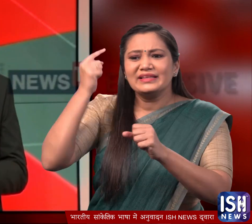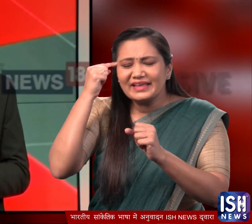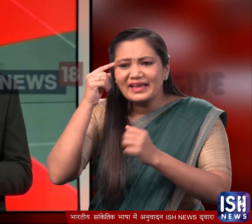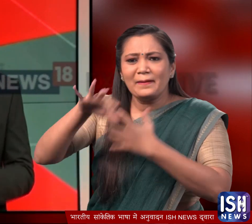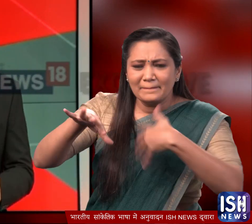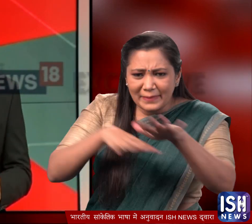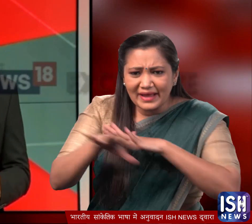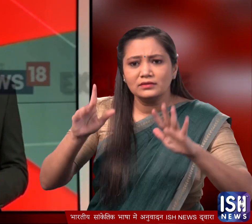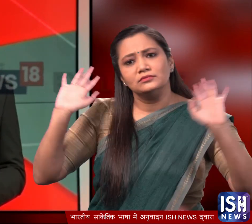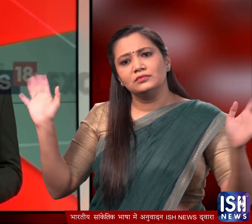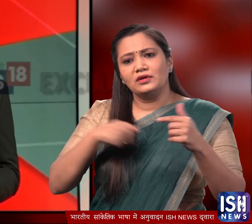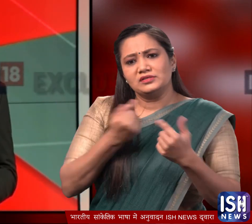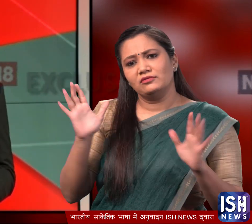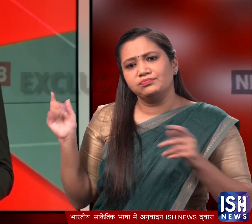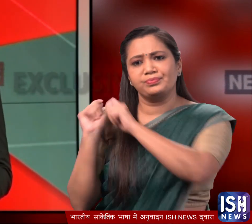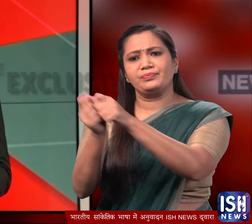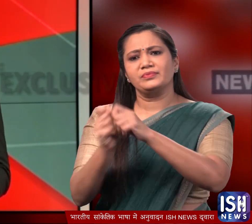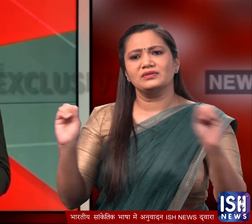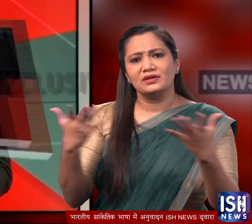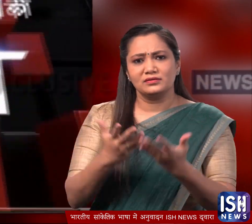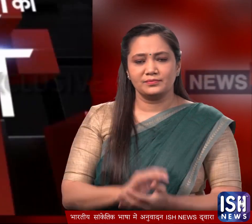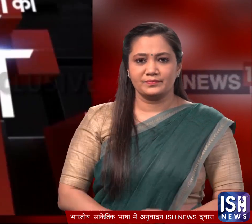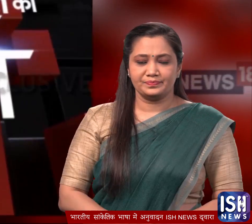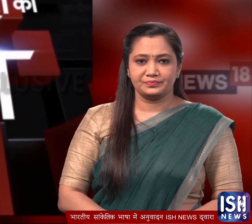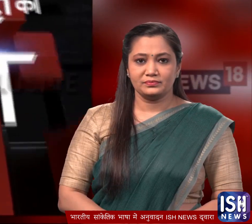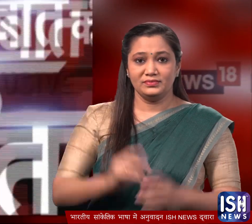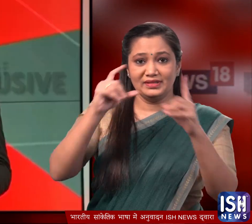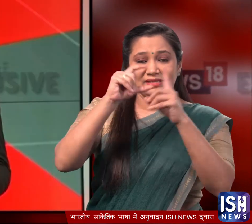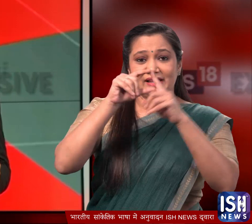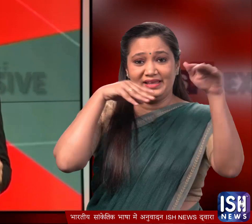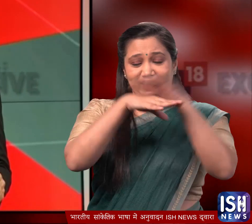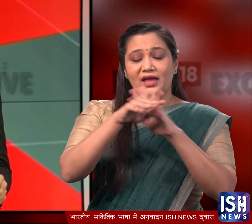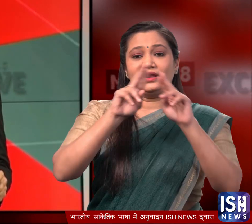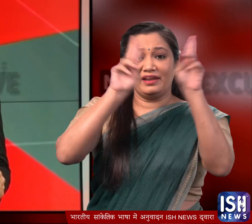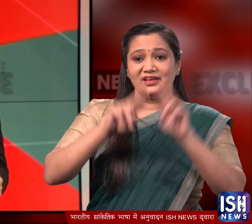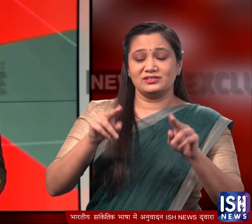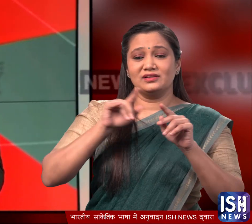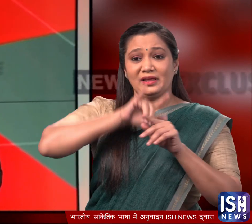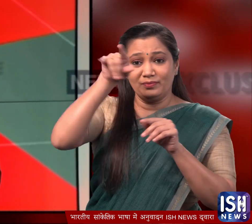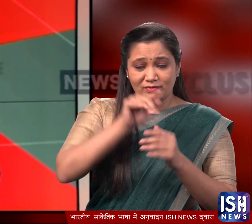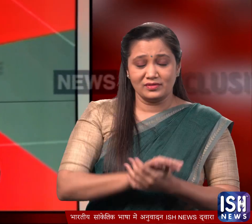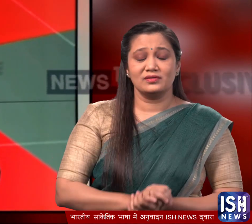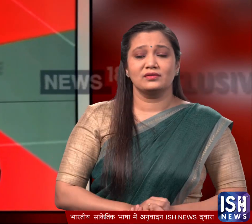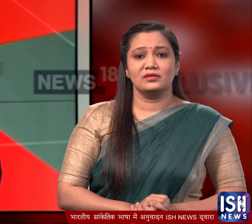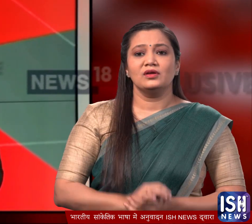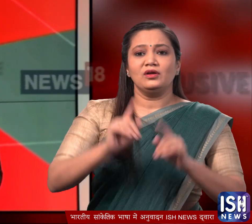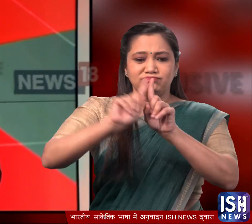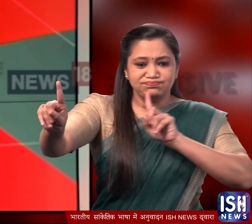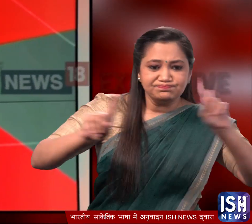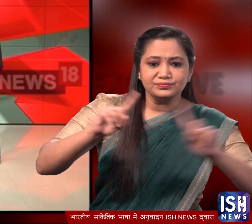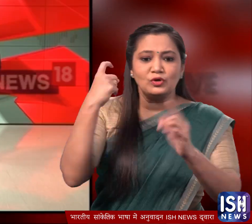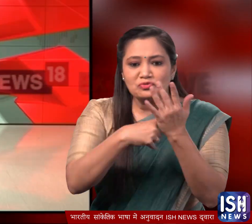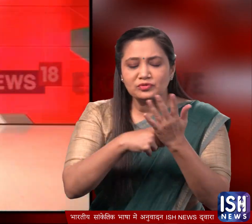सोचने समझने का मौका नहीं दिया और हथौड़ा लेकर आस्था बचाने निकल पड़े। दिल्ली के इंदिरा गांधी इंटरनेशनल एयरपोर्ट पर लोगों से